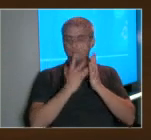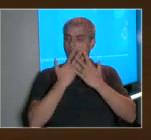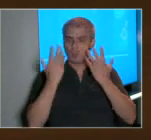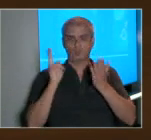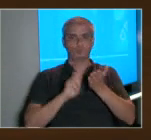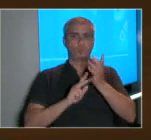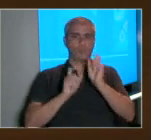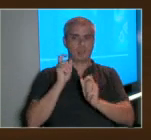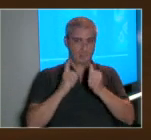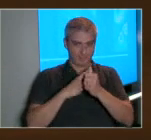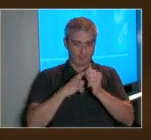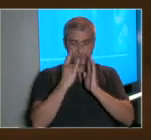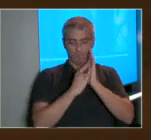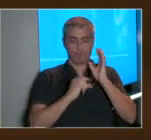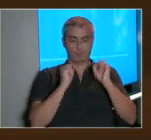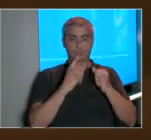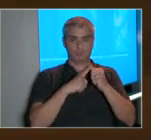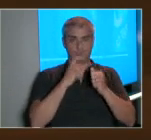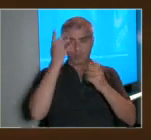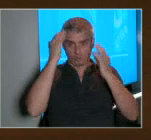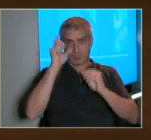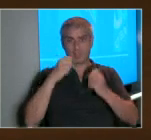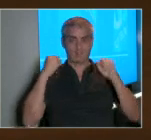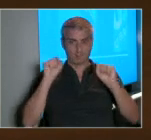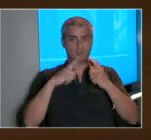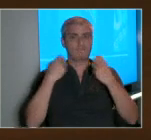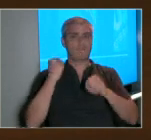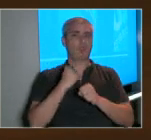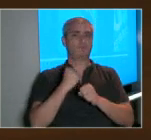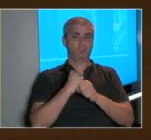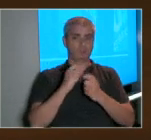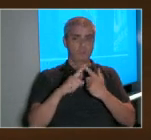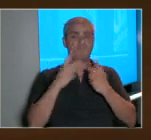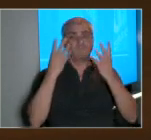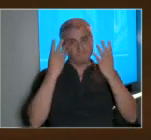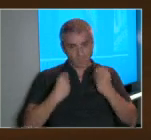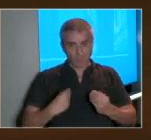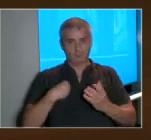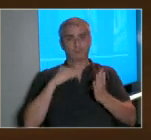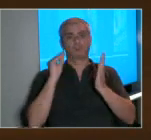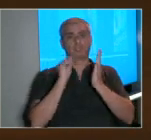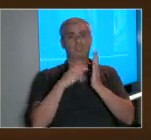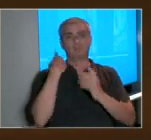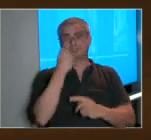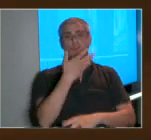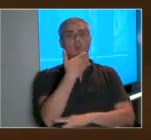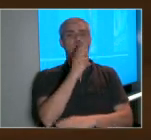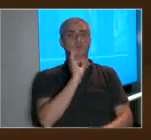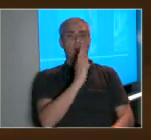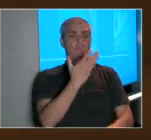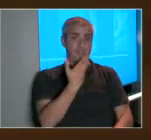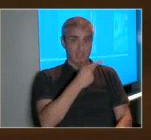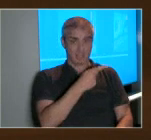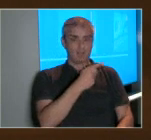בענייני זכויות אדם בחוקי היסוד, כבוד האדם וחירותו וחופש העיסוק, וטוב שהגענו את זהותה הלאומית